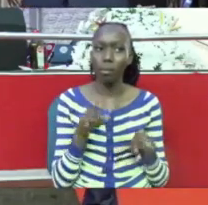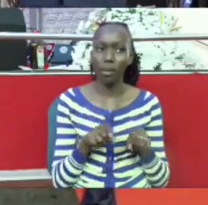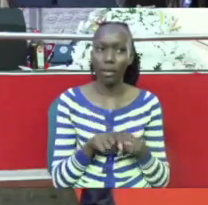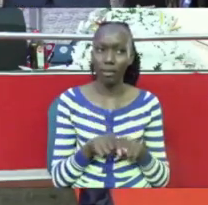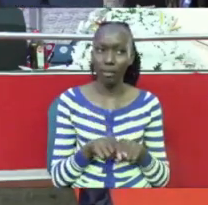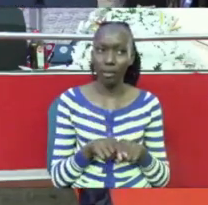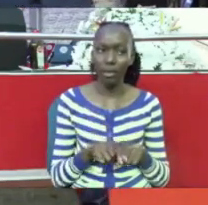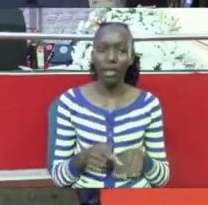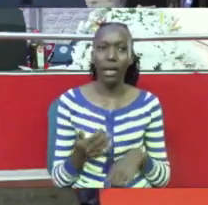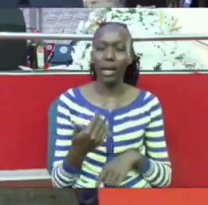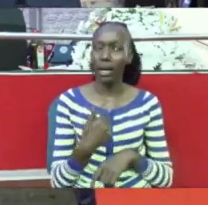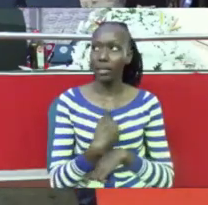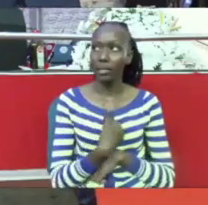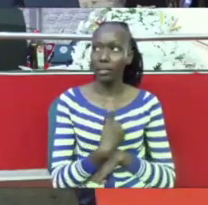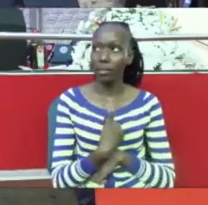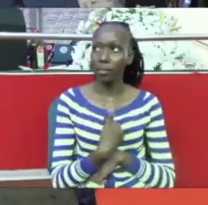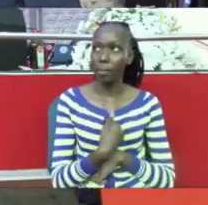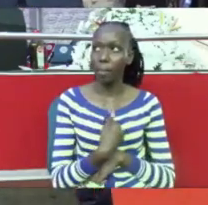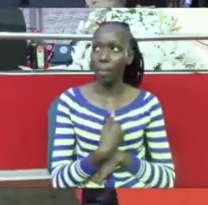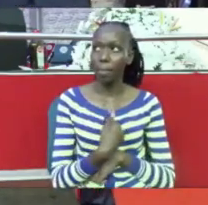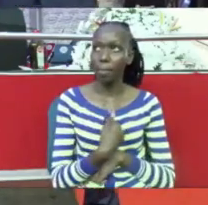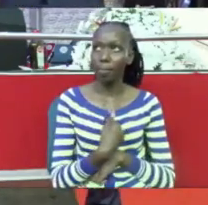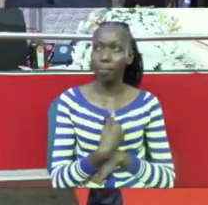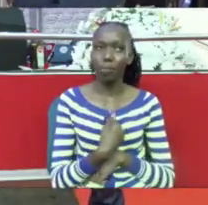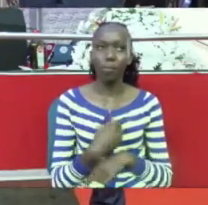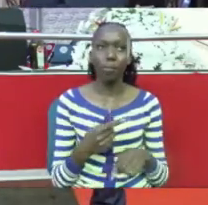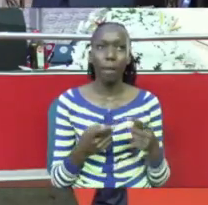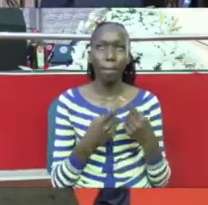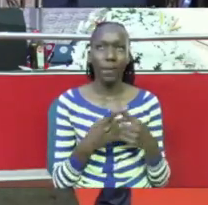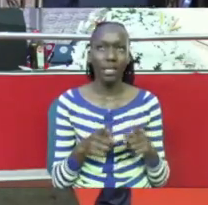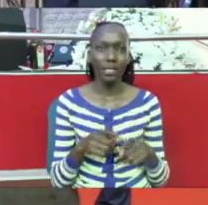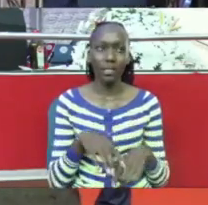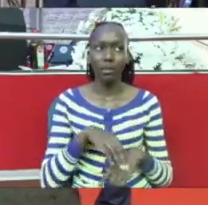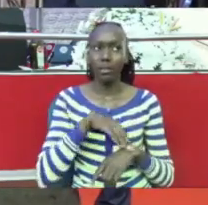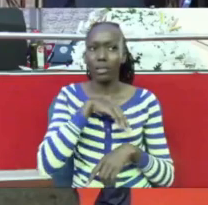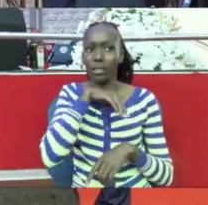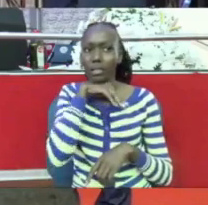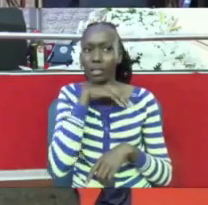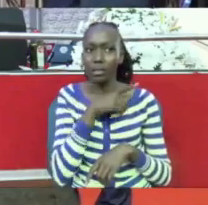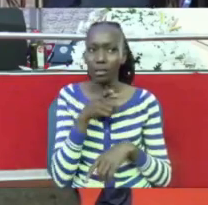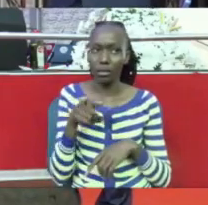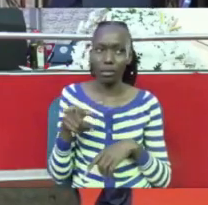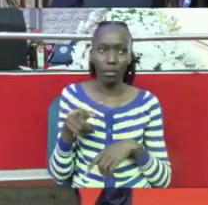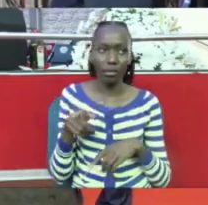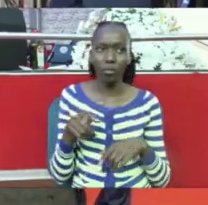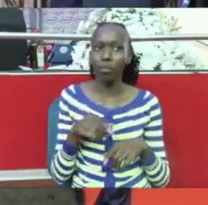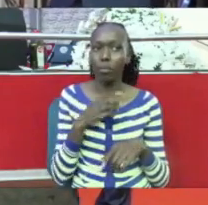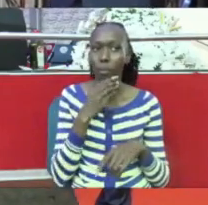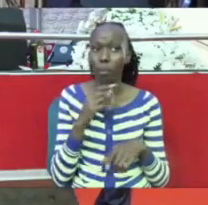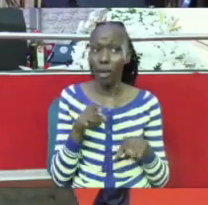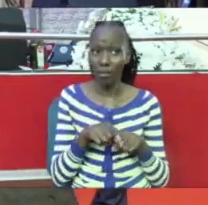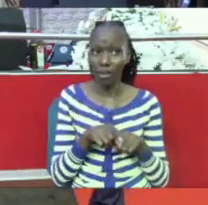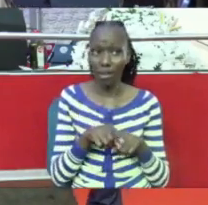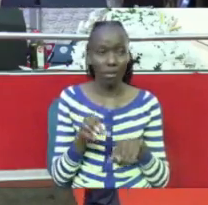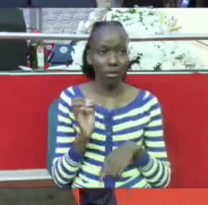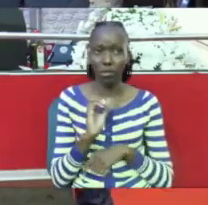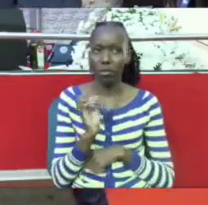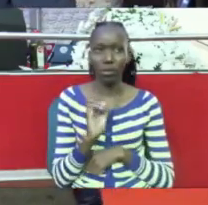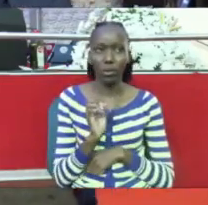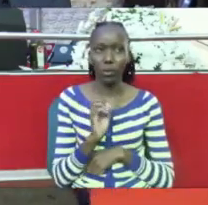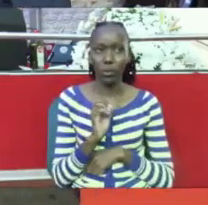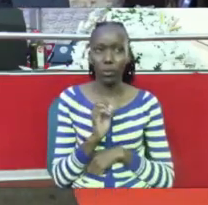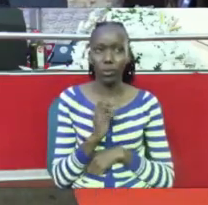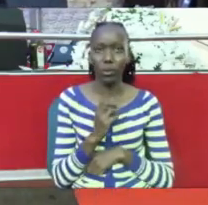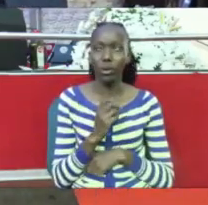Hangaweza kumuua. Like Cain and Abel. Kama Cain na Abel. But him, he used strategy. Lakini yeye alitafuta